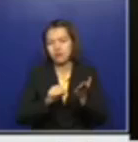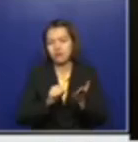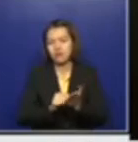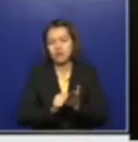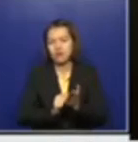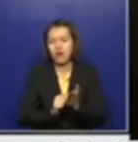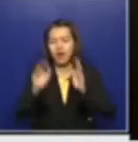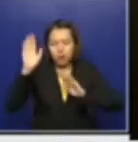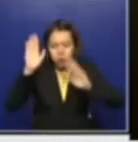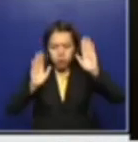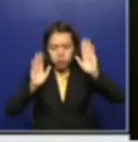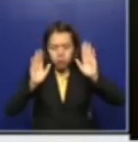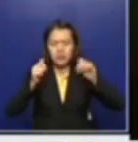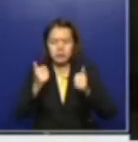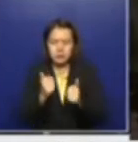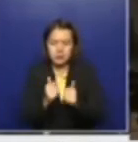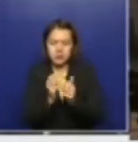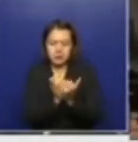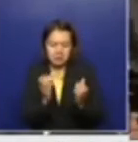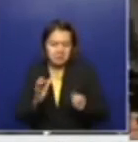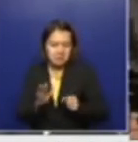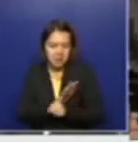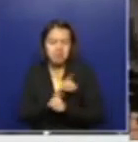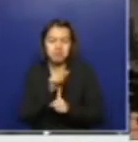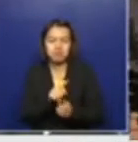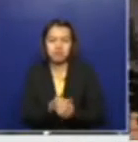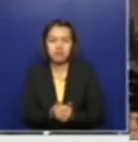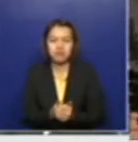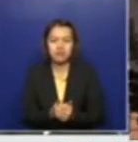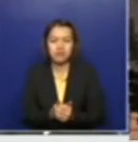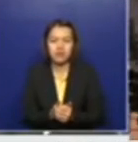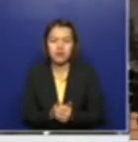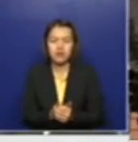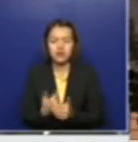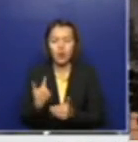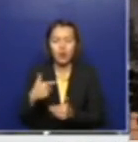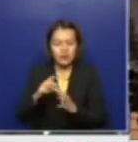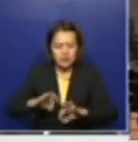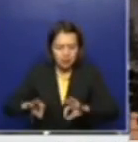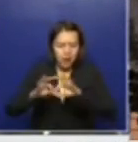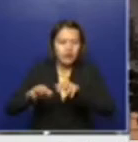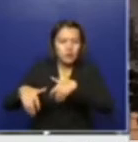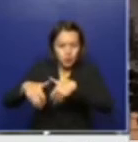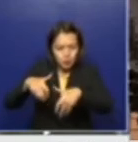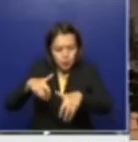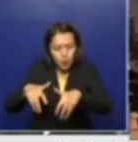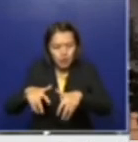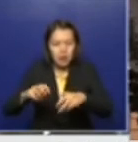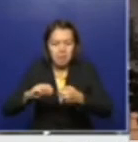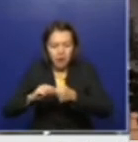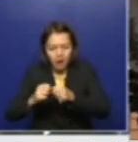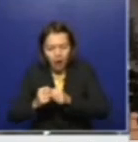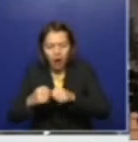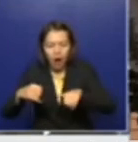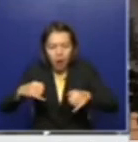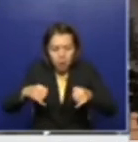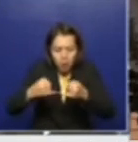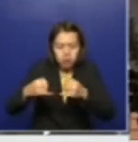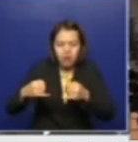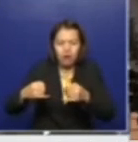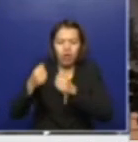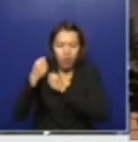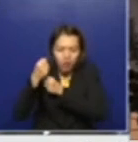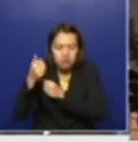ยที่สมบูรณ์แบบแล้วมีการพัฒนาที่ยึดโยงประชาชนลดความขัดแย้งมีความเป็นธรรมไม่มี